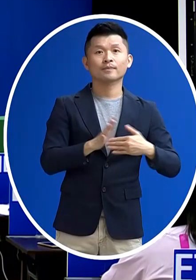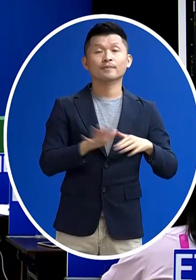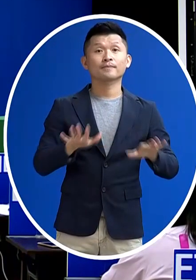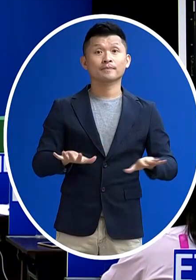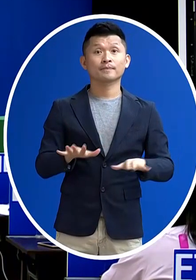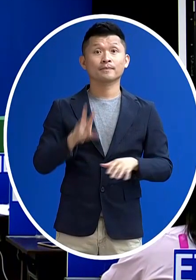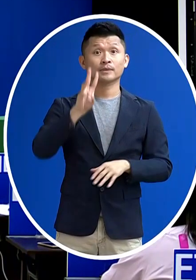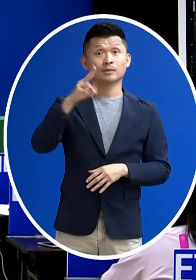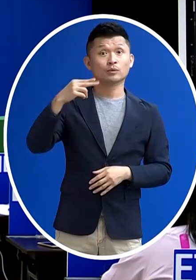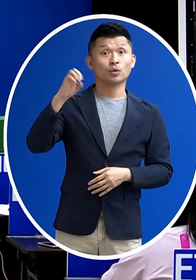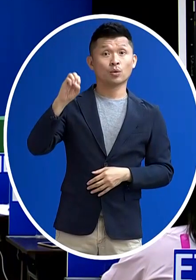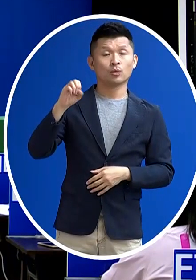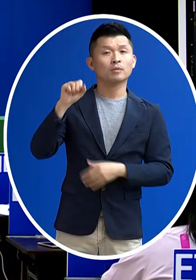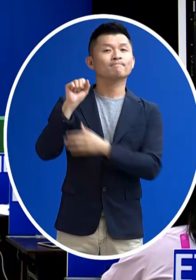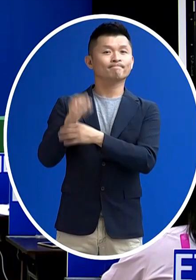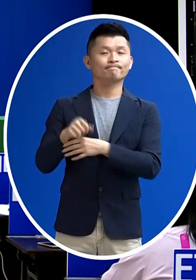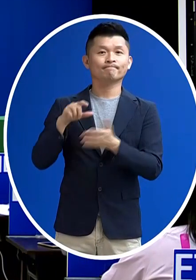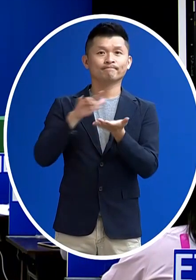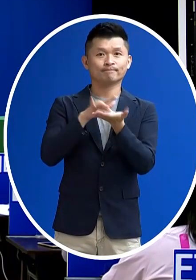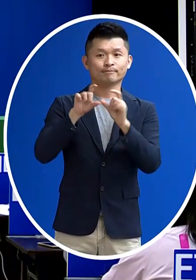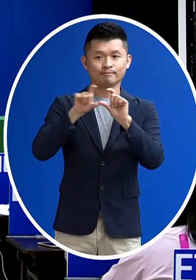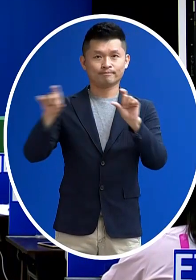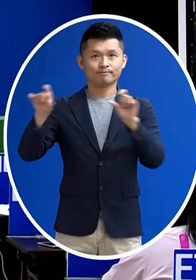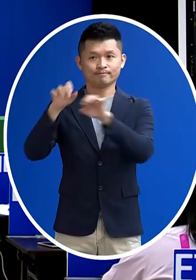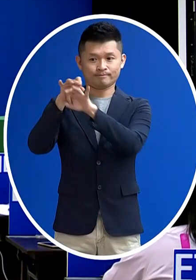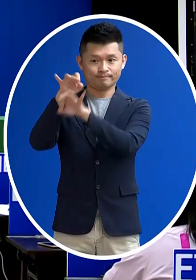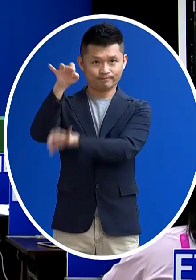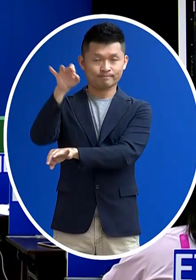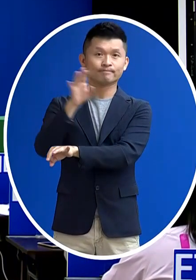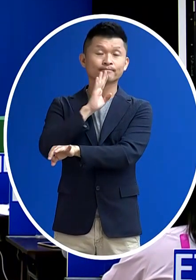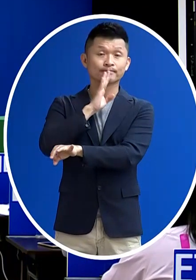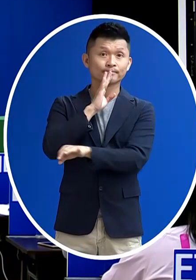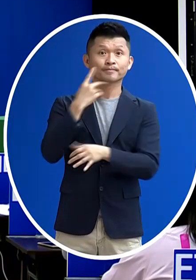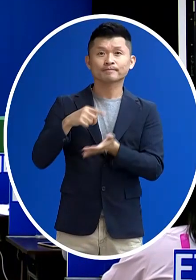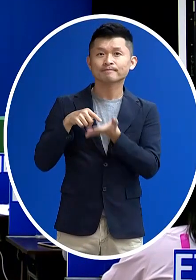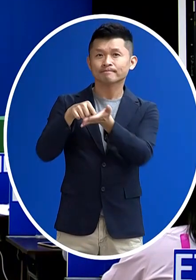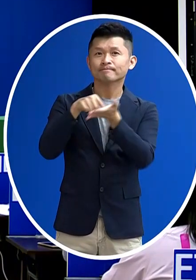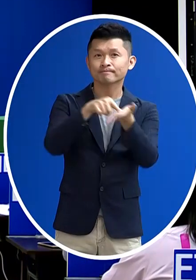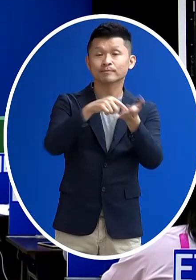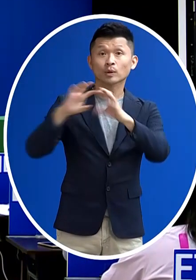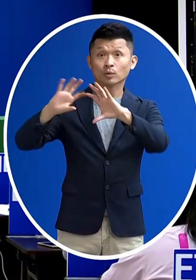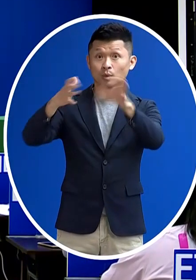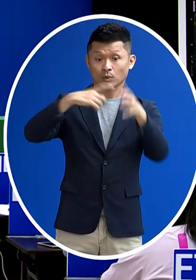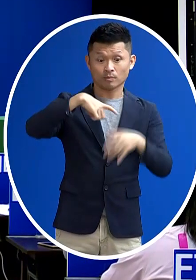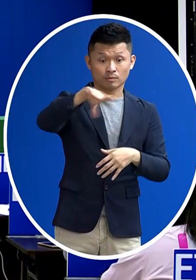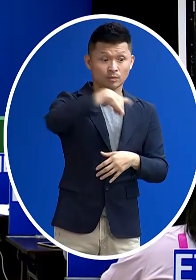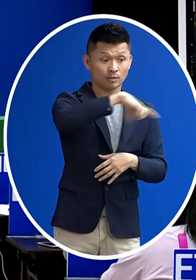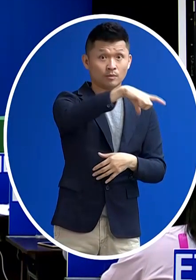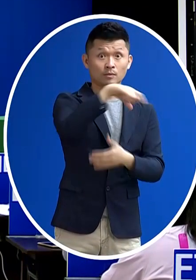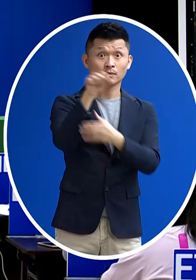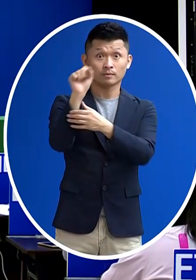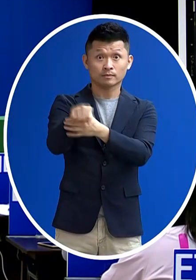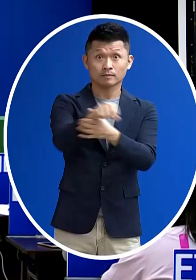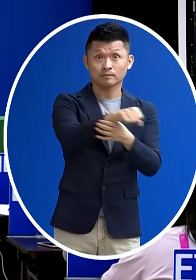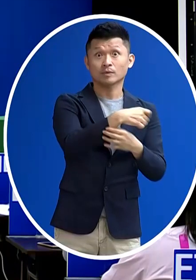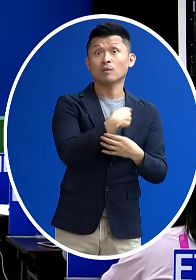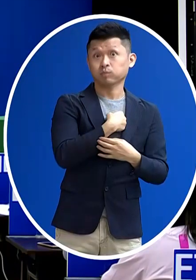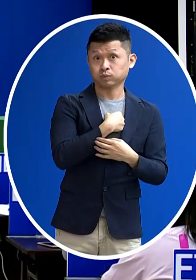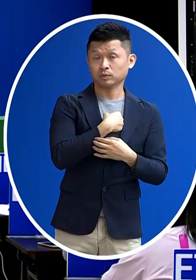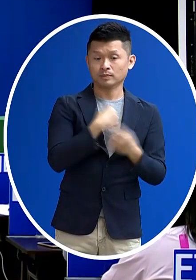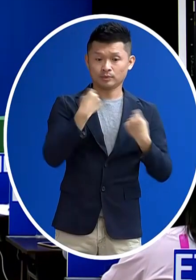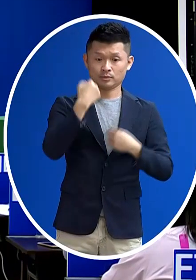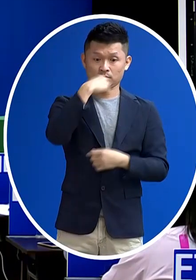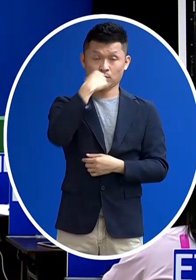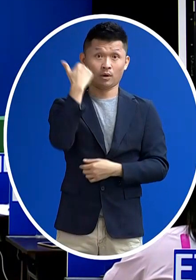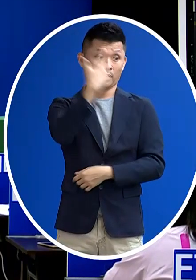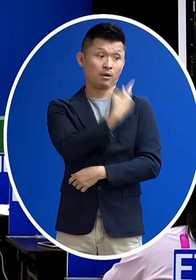前会承认 WHO 认证的疫苗。那他们会说接下来会争取和国外做互相认证。那这个互相认证，像是因为像国